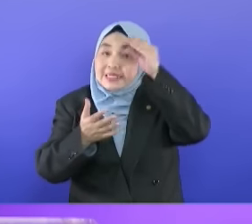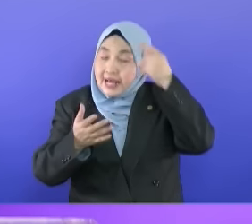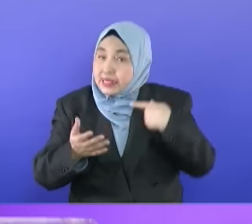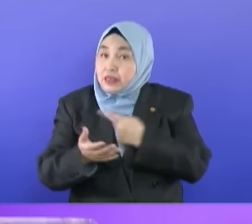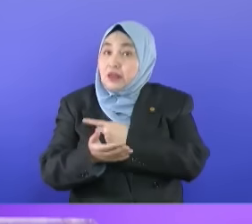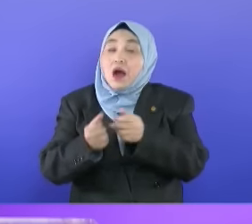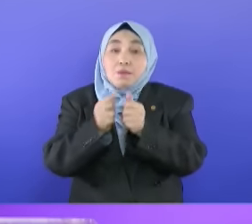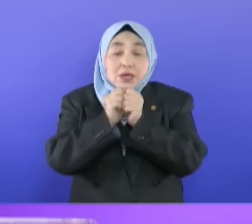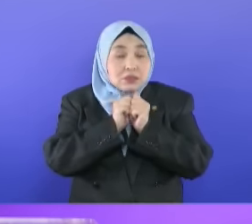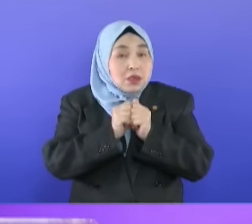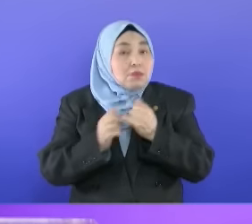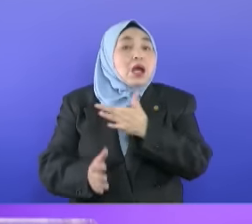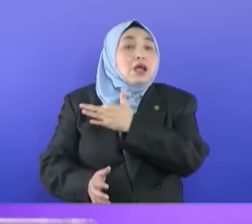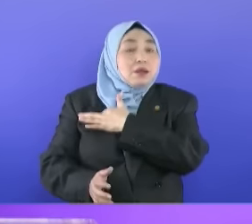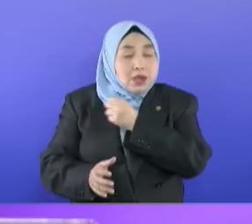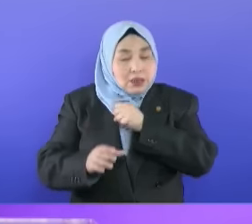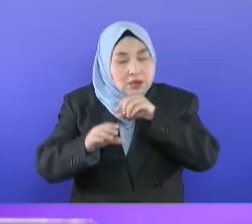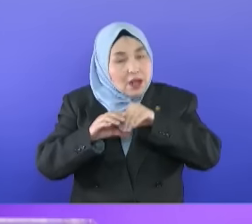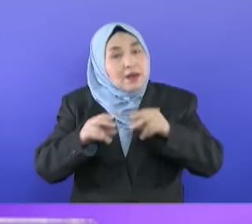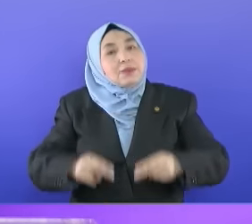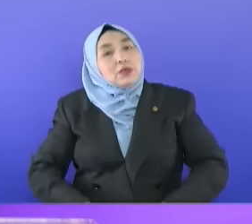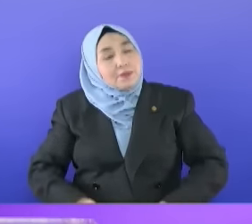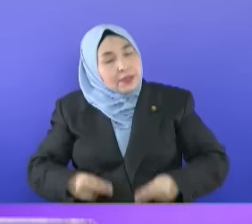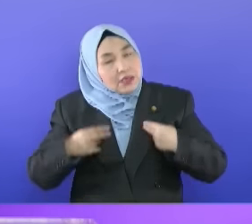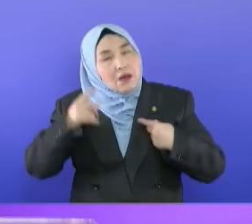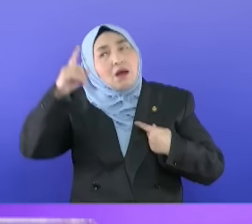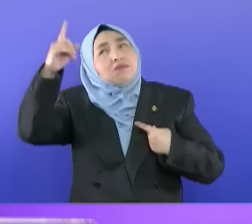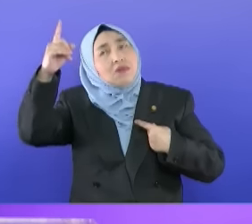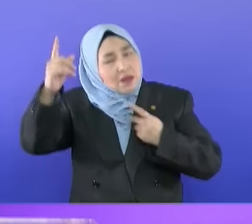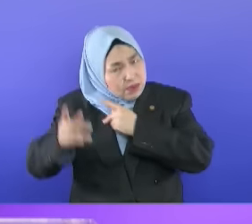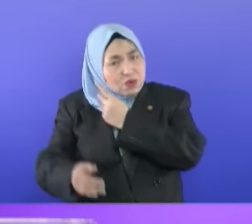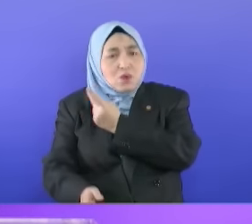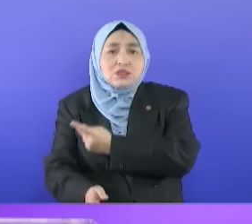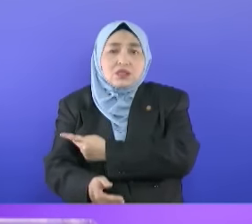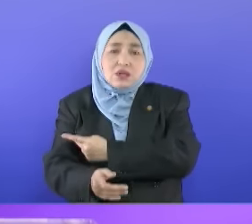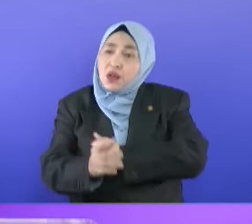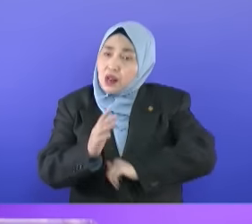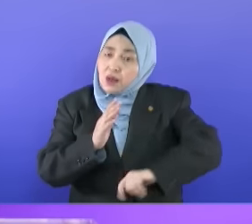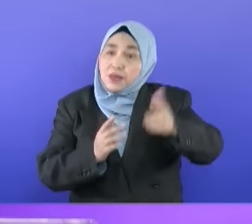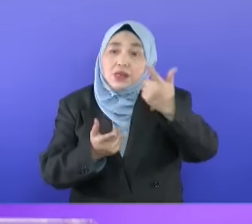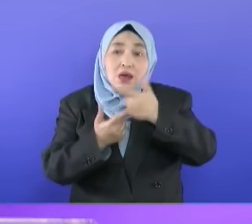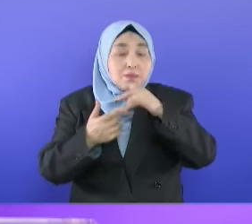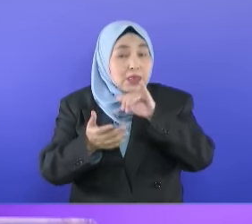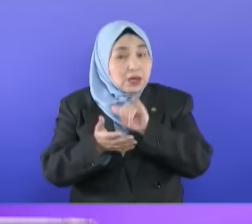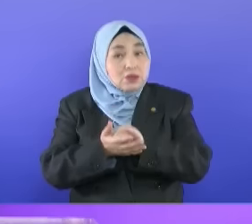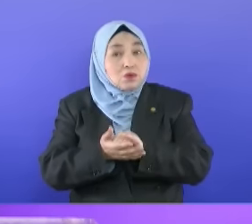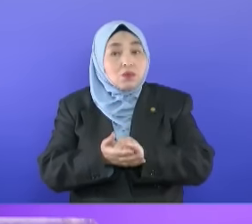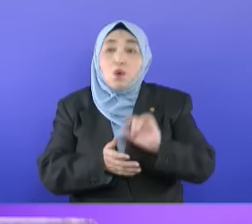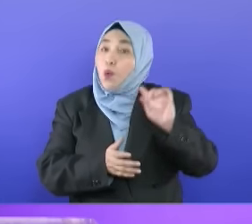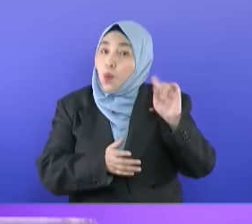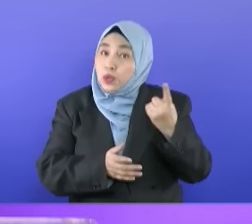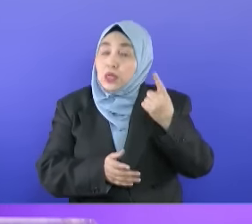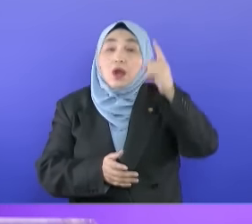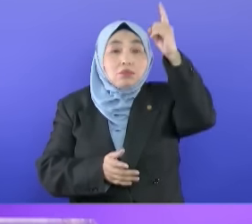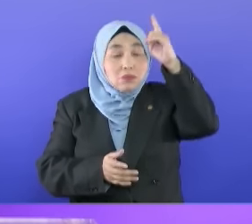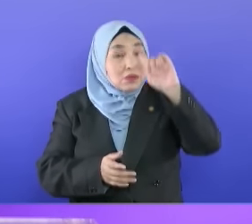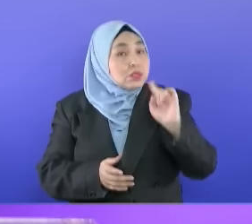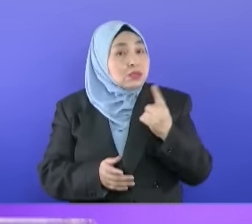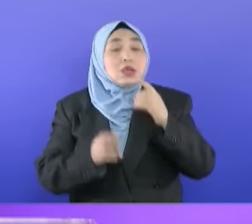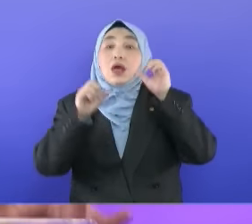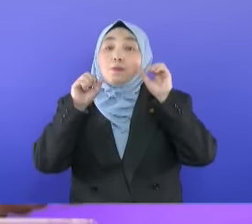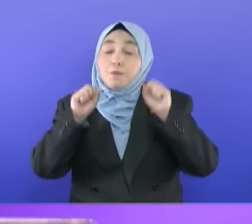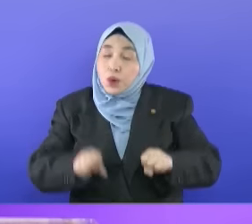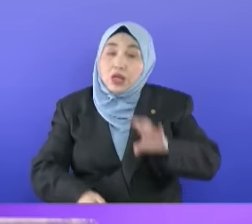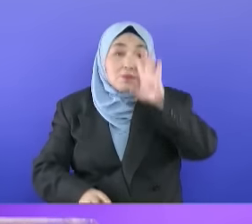sama-sama imani dalam kehidupan kita bahwa Allah berkuasa dan lebih daripada itu ialah hanya Allah saja yang boleh